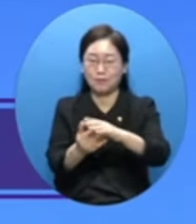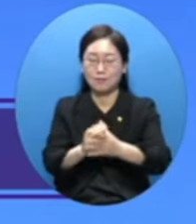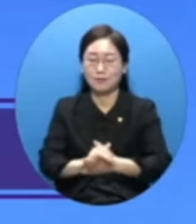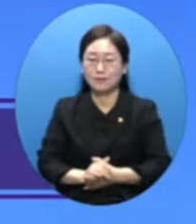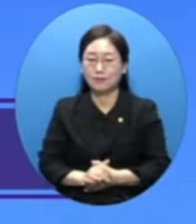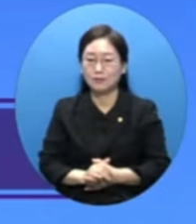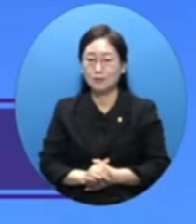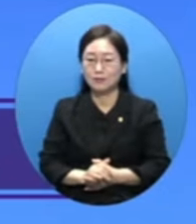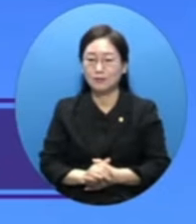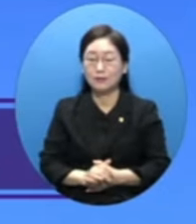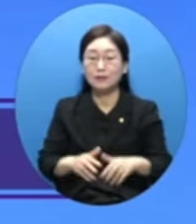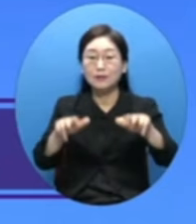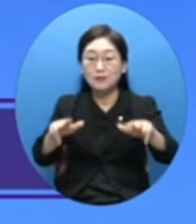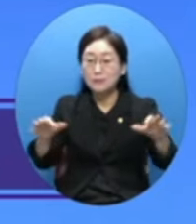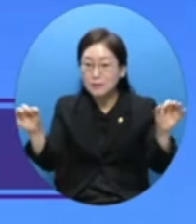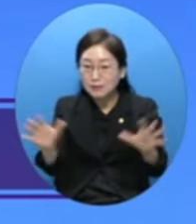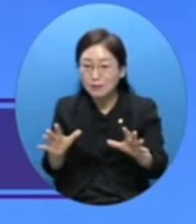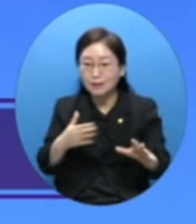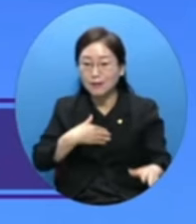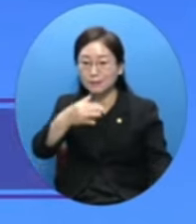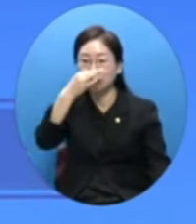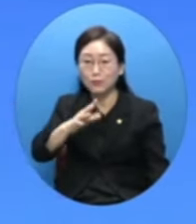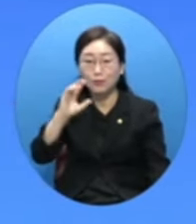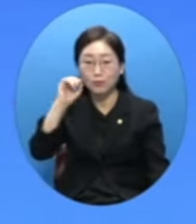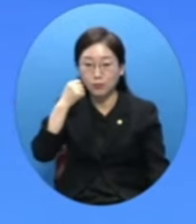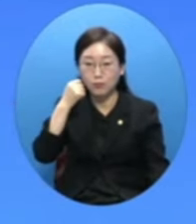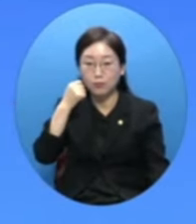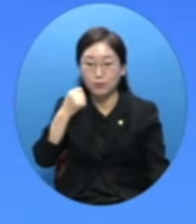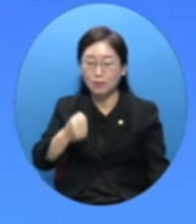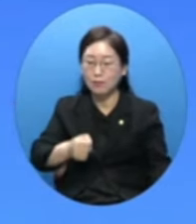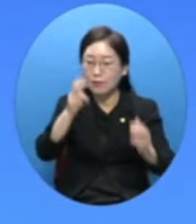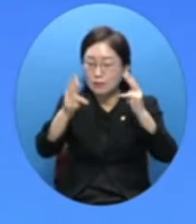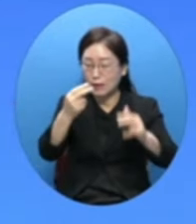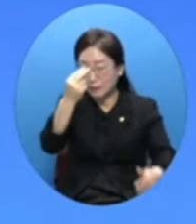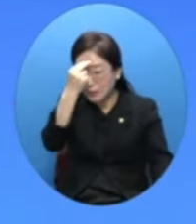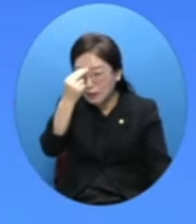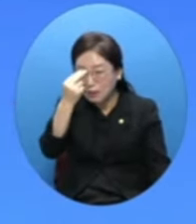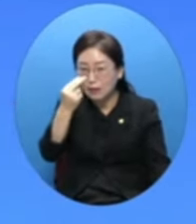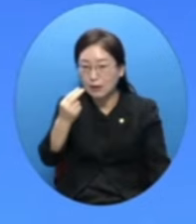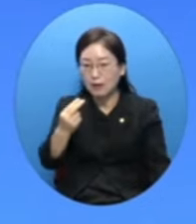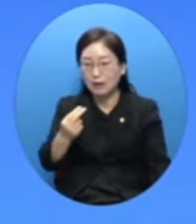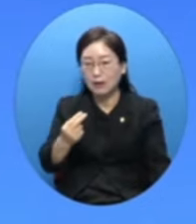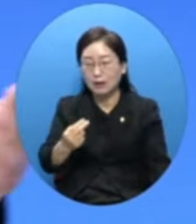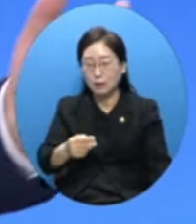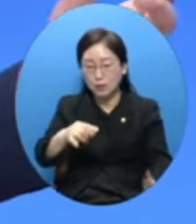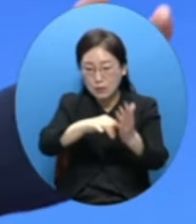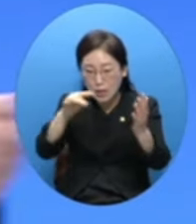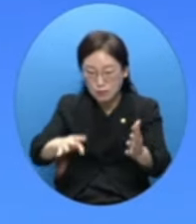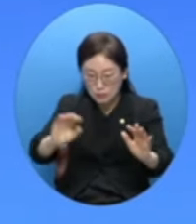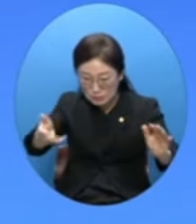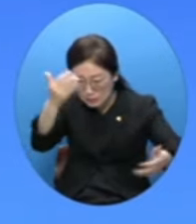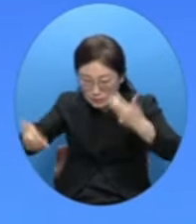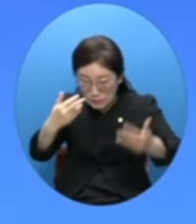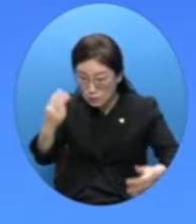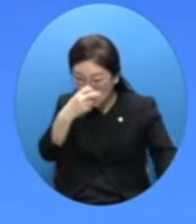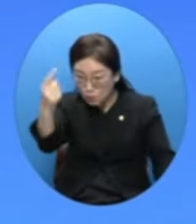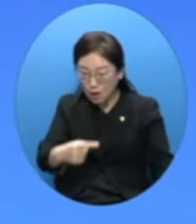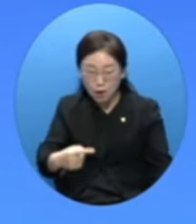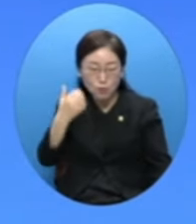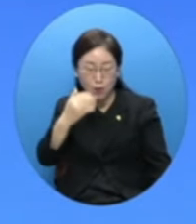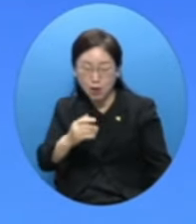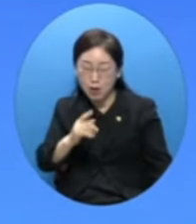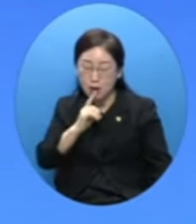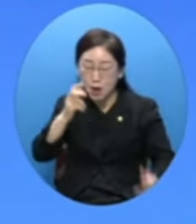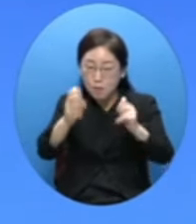아 지금 잠깐 내가 힘들고 어렵고 사이 안되고 가 들어오고 누가 고소고발을